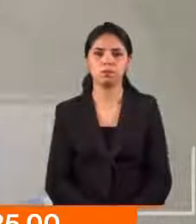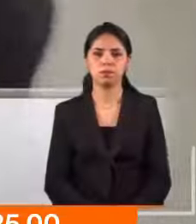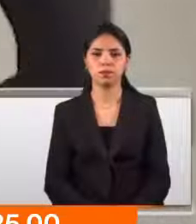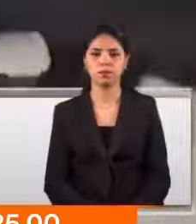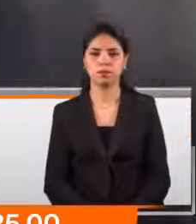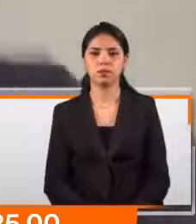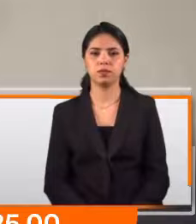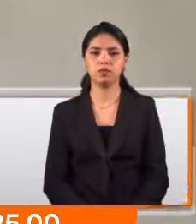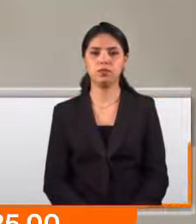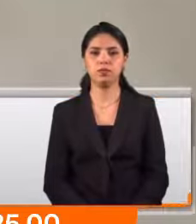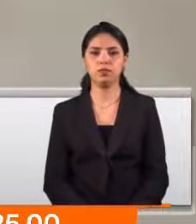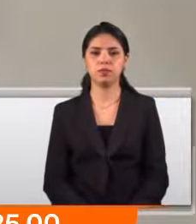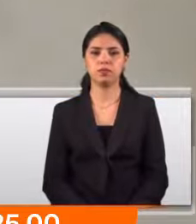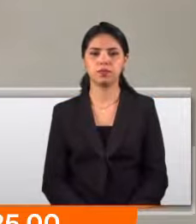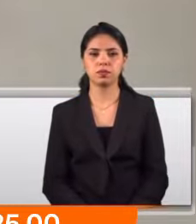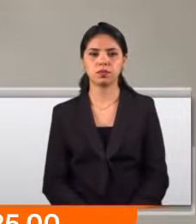Bismillah.